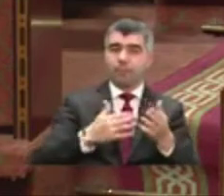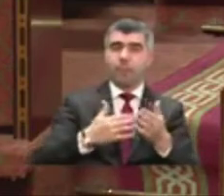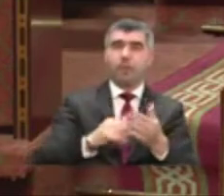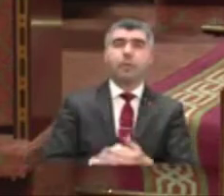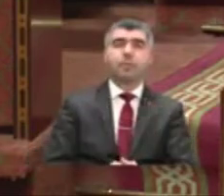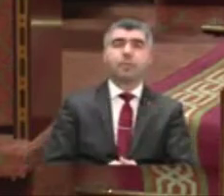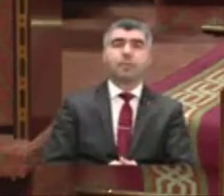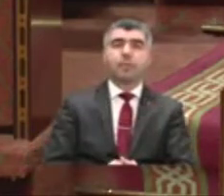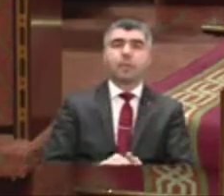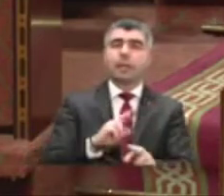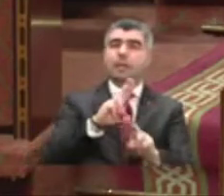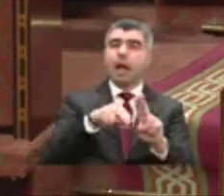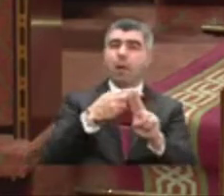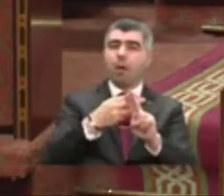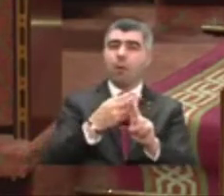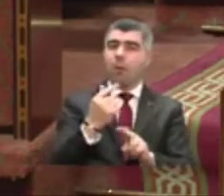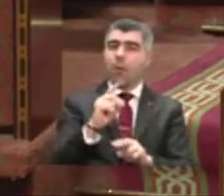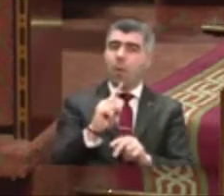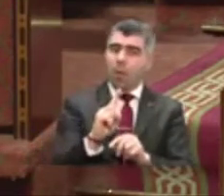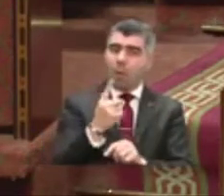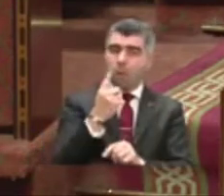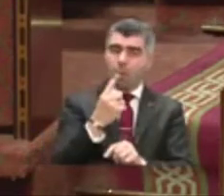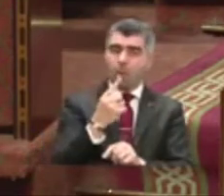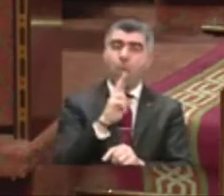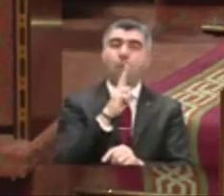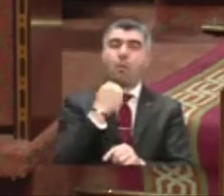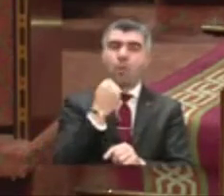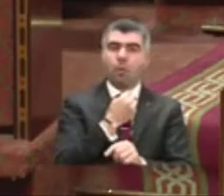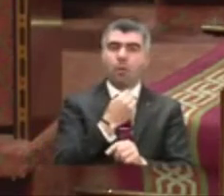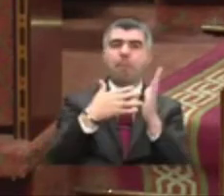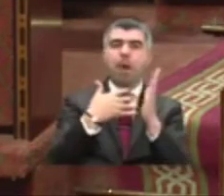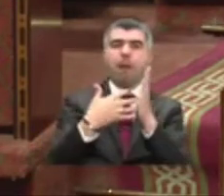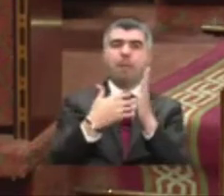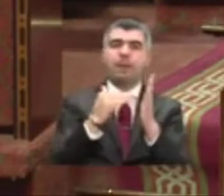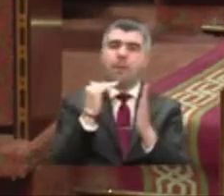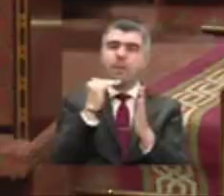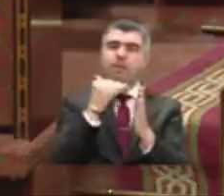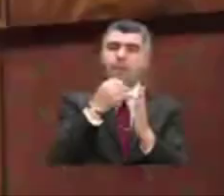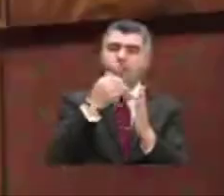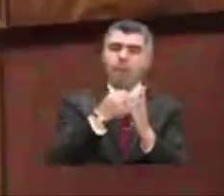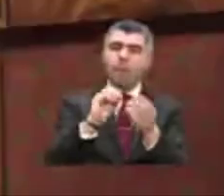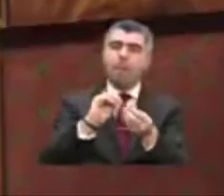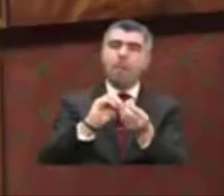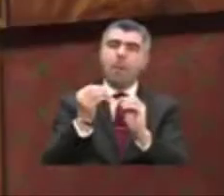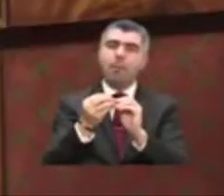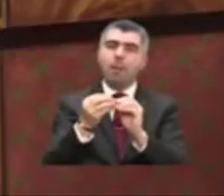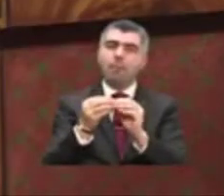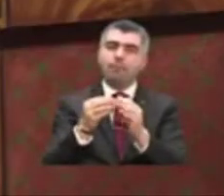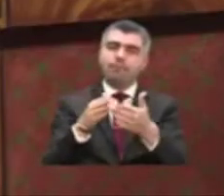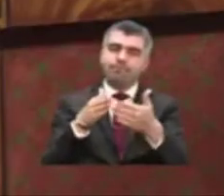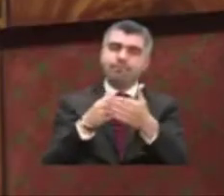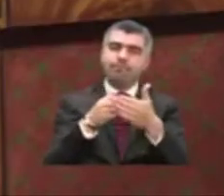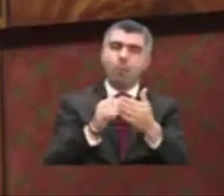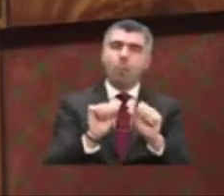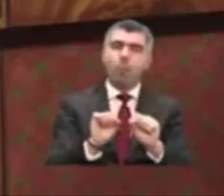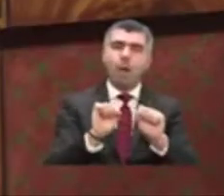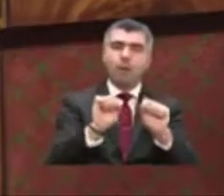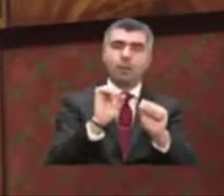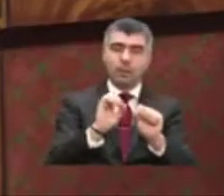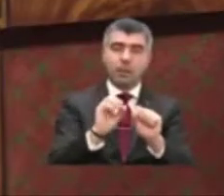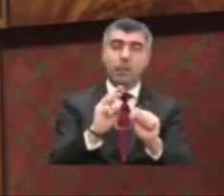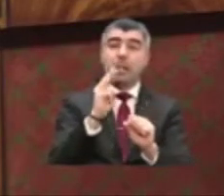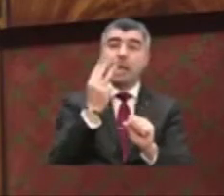من الأمر الأول، وهو أننا الحكومة وضعت واحد البرنامج استعجال الإشكاليات، وهذا البرنامج فيه 3 مليار ديال